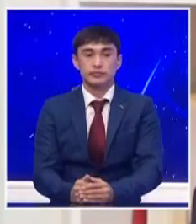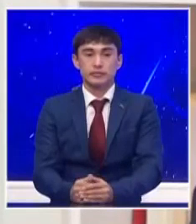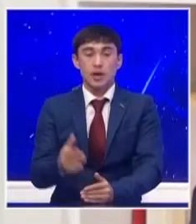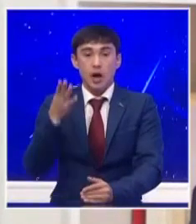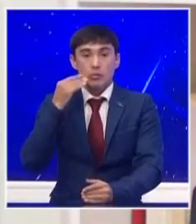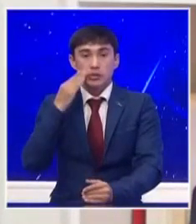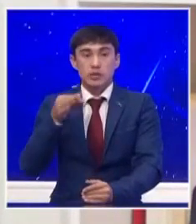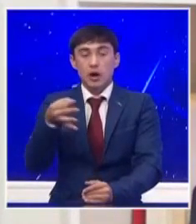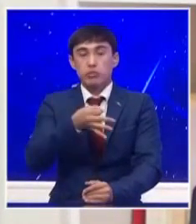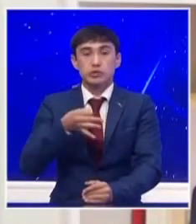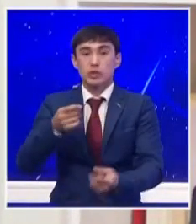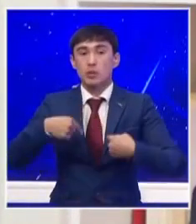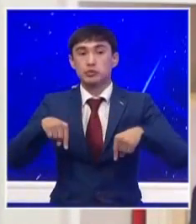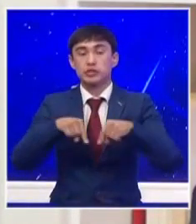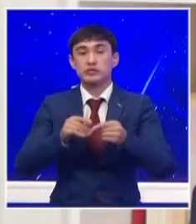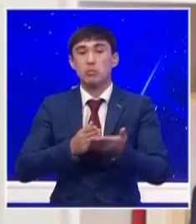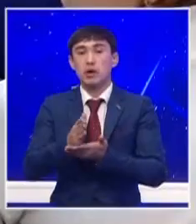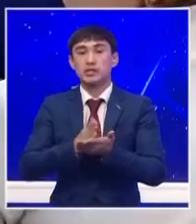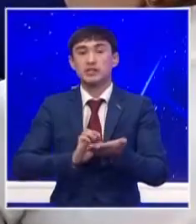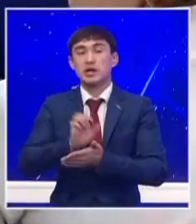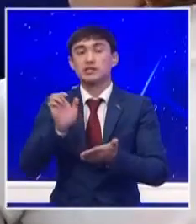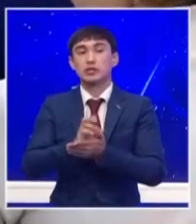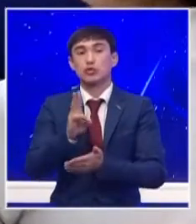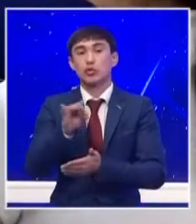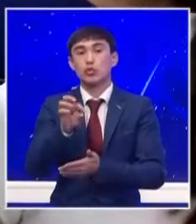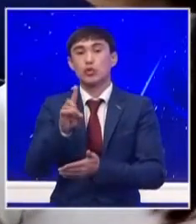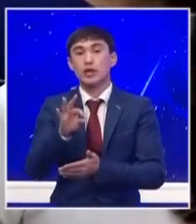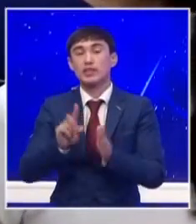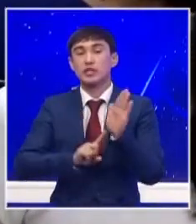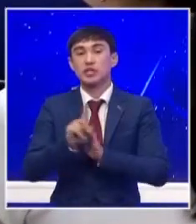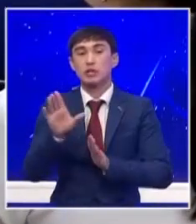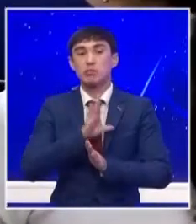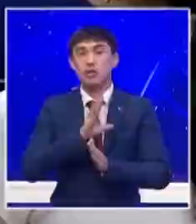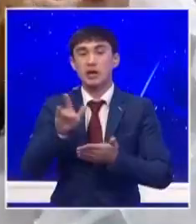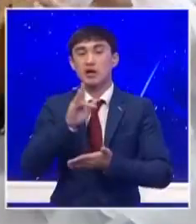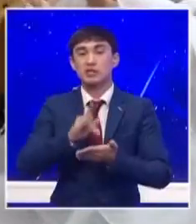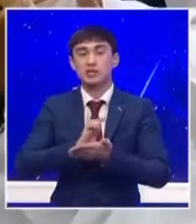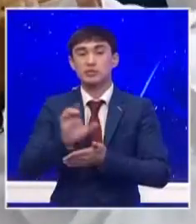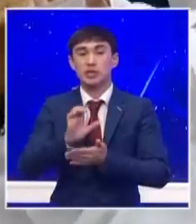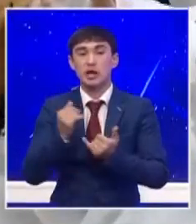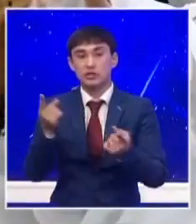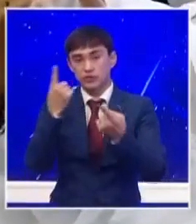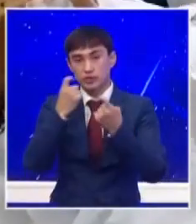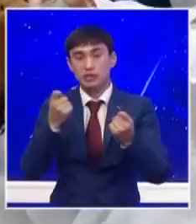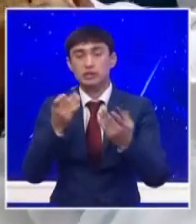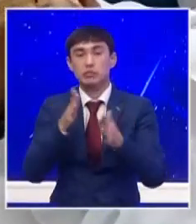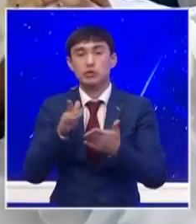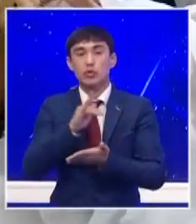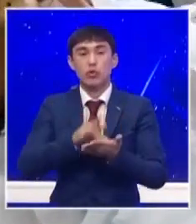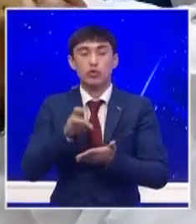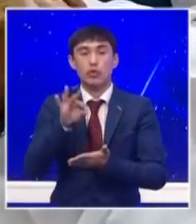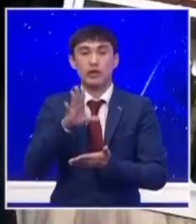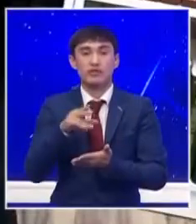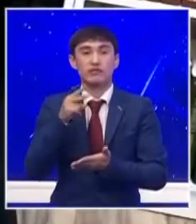Алматинская областная общественно-политическая газета норке в начале была городским изданием освещающим события в городе